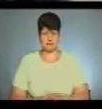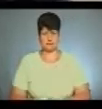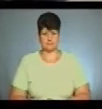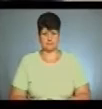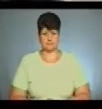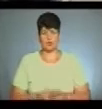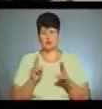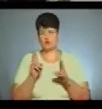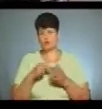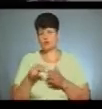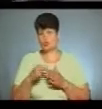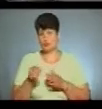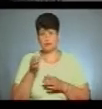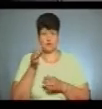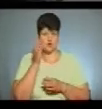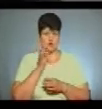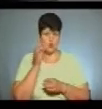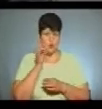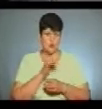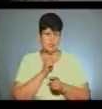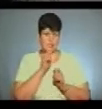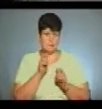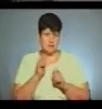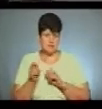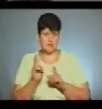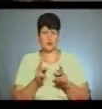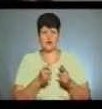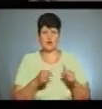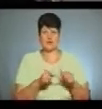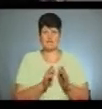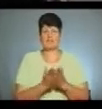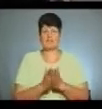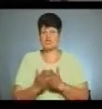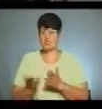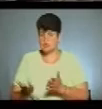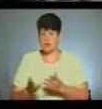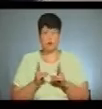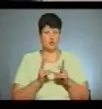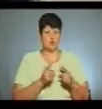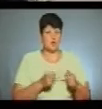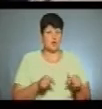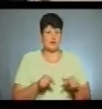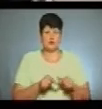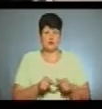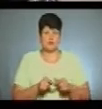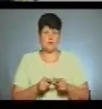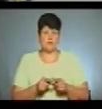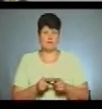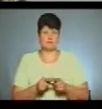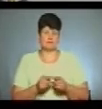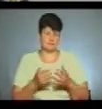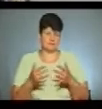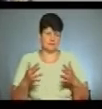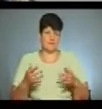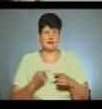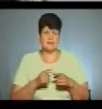Хтось закупив солодкі призи, хтось організував книжечки, хтось організував якісь брошурки. Це в нас